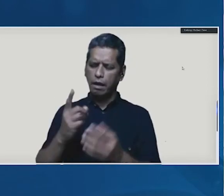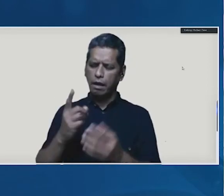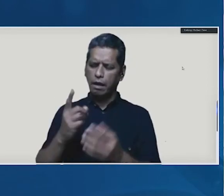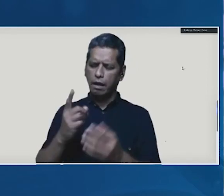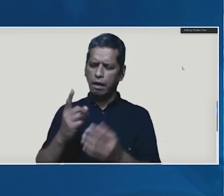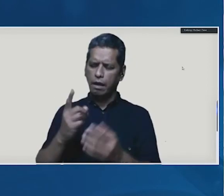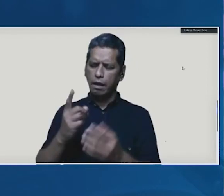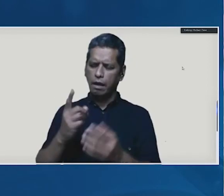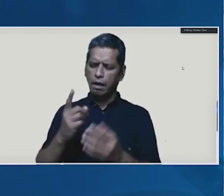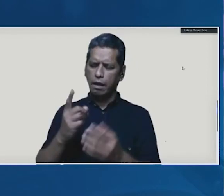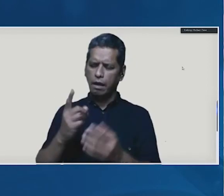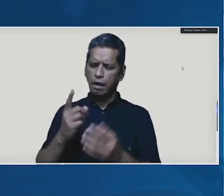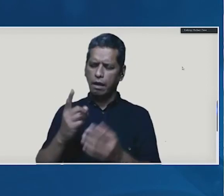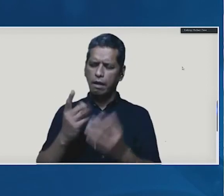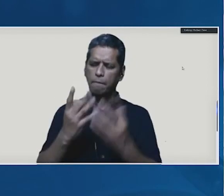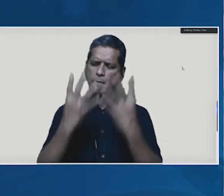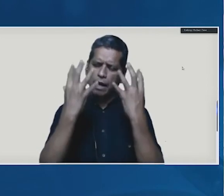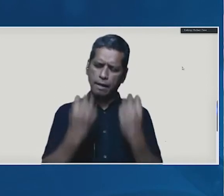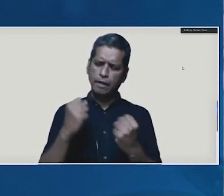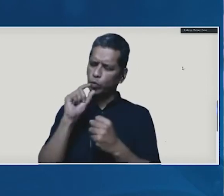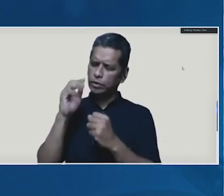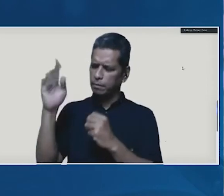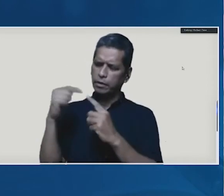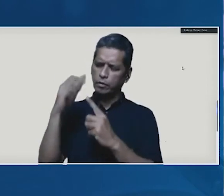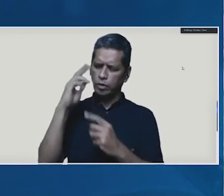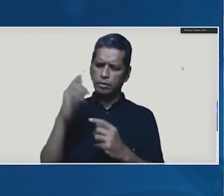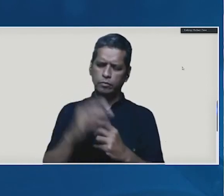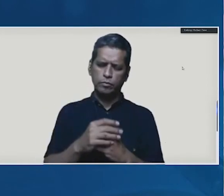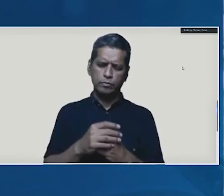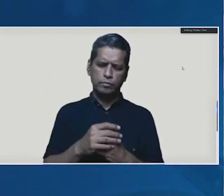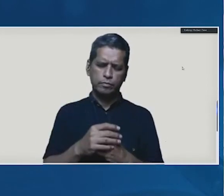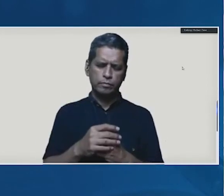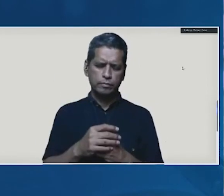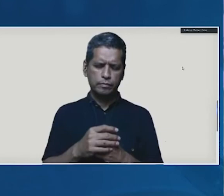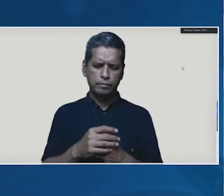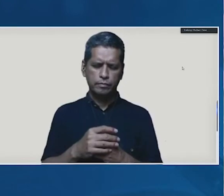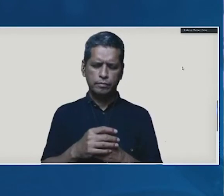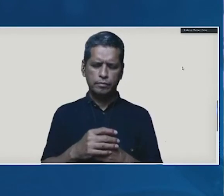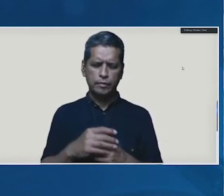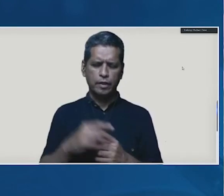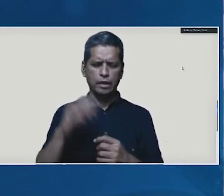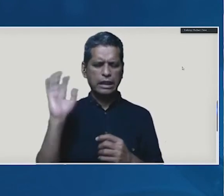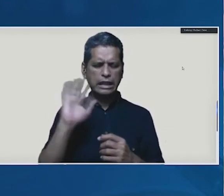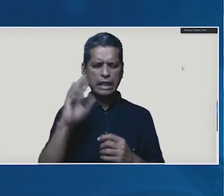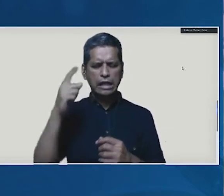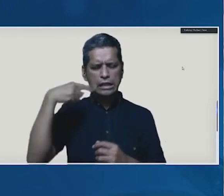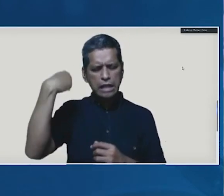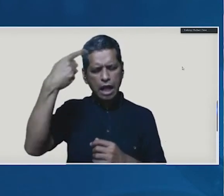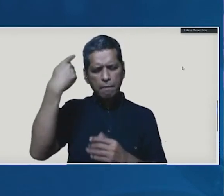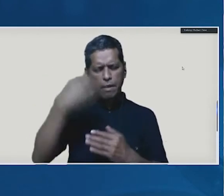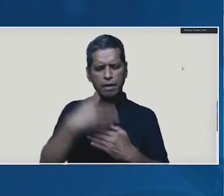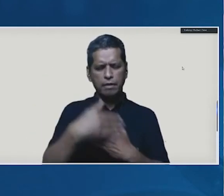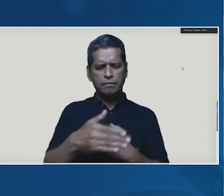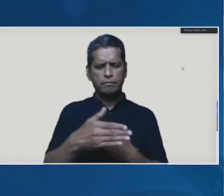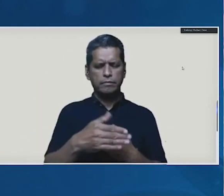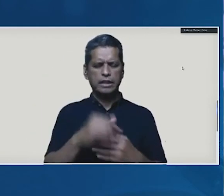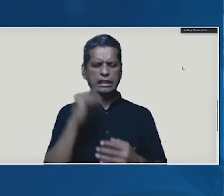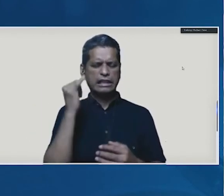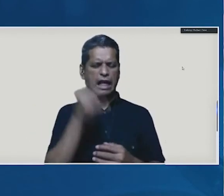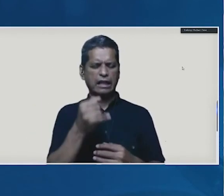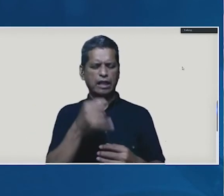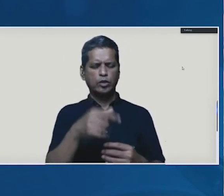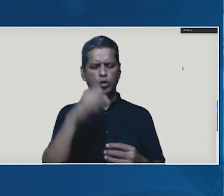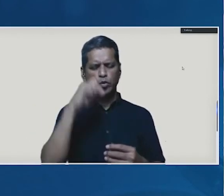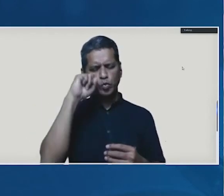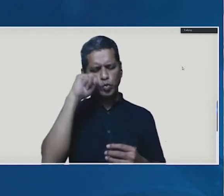kami akan menyerahkan hidup kami kepada Tuhan karena tidak selama-lamanya kejahatan kesusahan